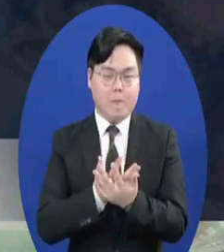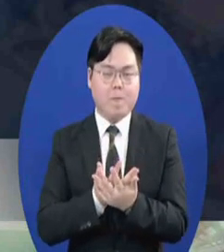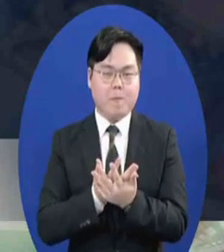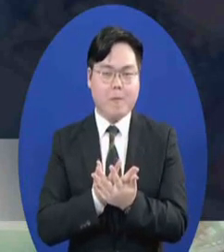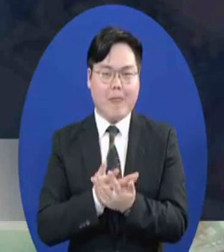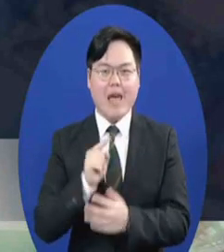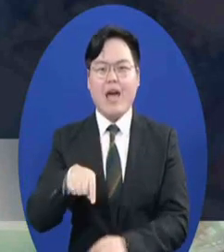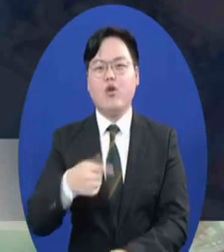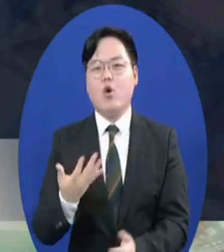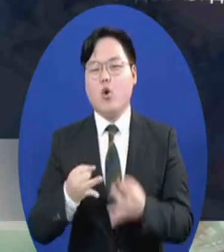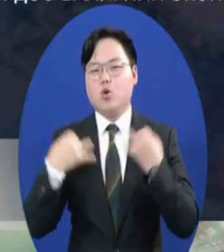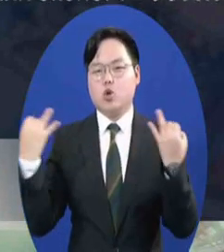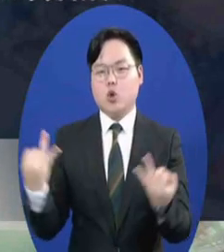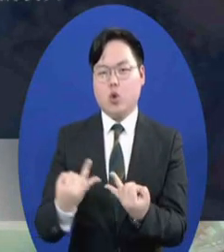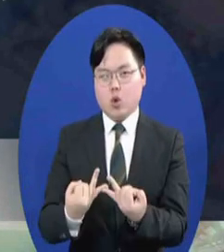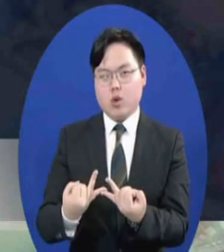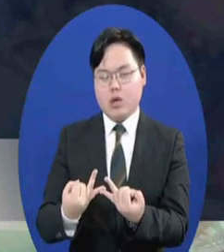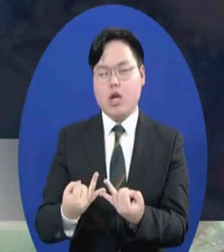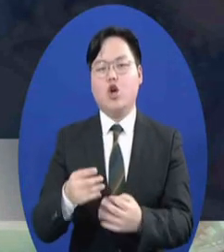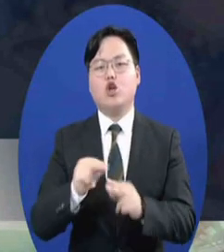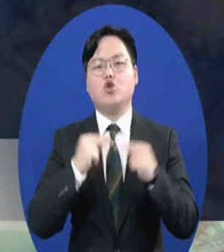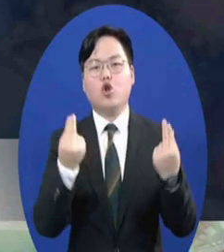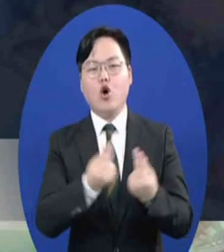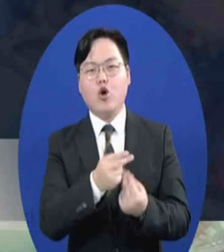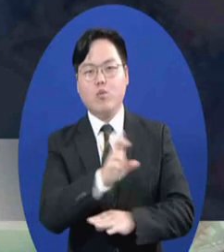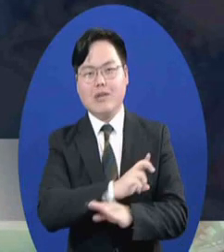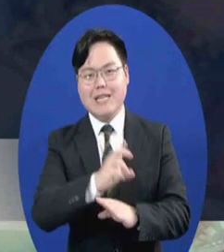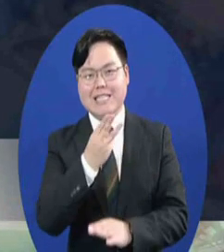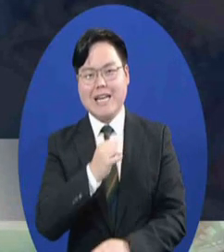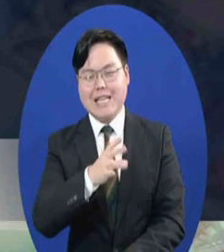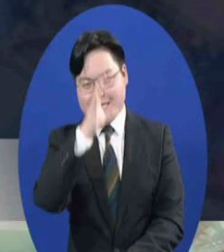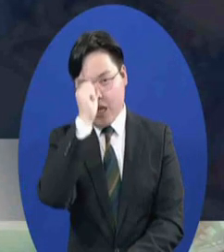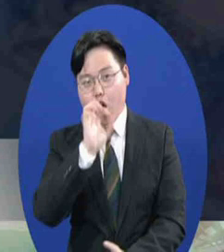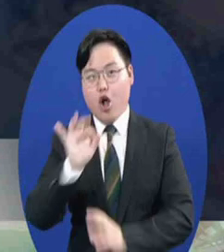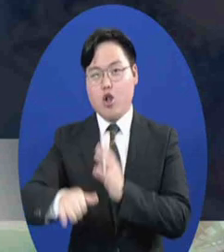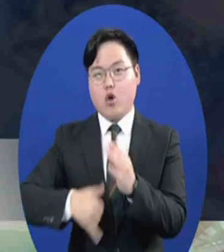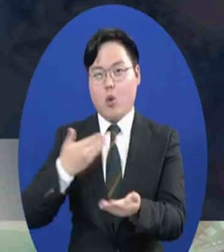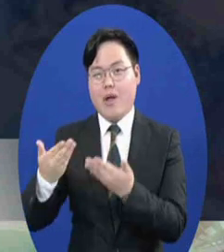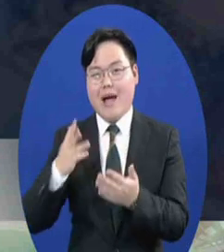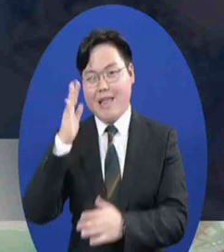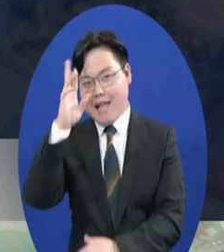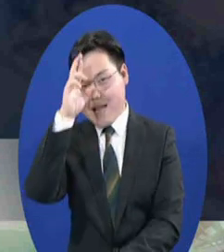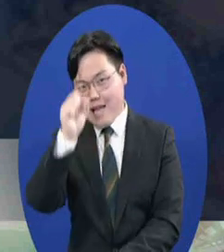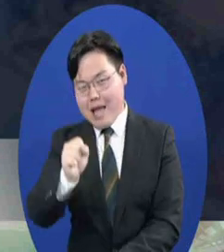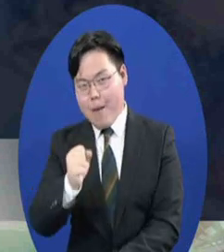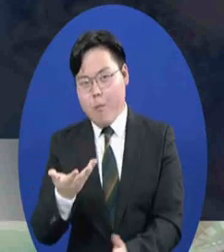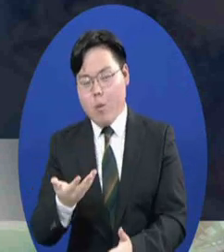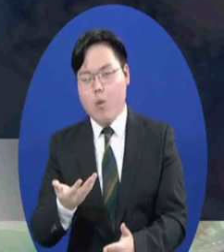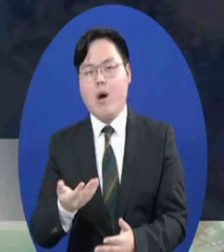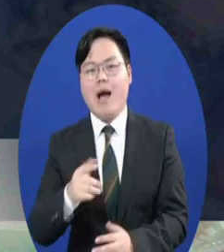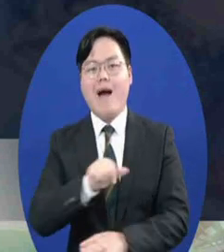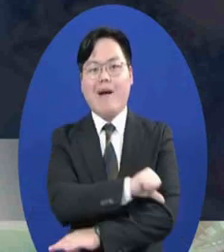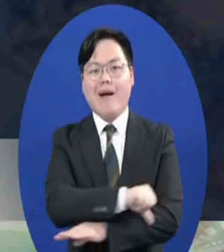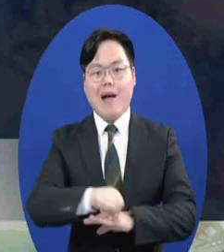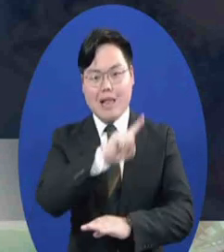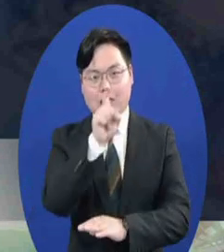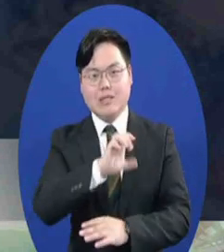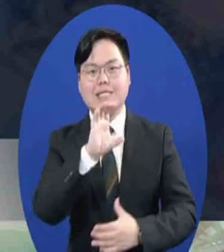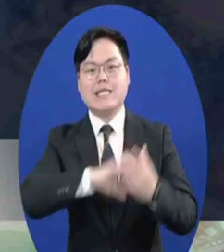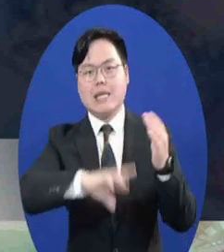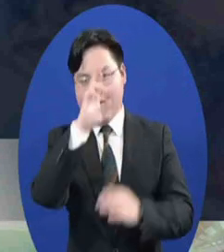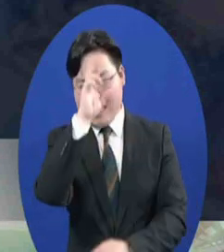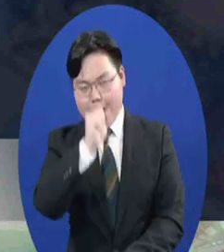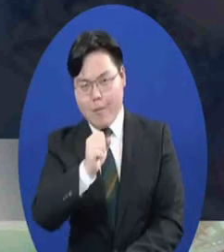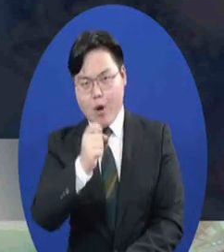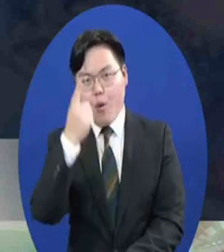Жишээ нь худалдааны тарифыг улсын хурал, чөлөө төсвийн асуудлыг шадар сайд, олон улсын худалдааны асуудлыг нь гадаад харилцааны яамн, харин гаалийн асуудлыг